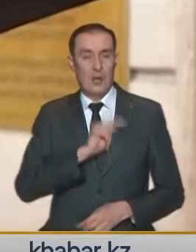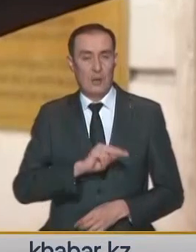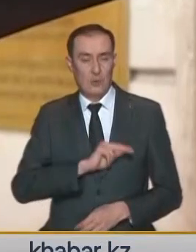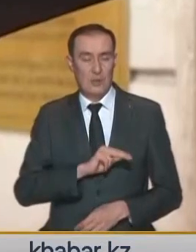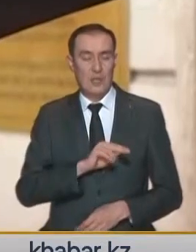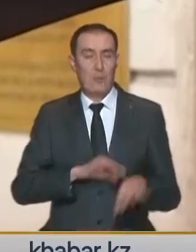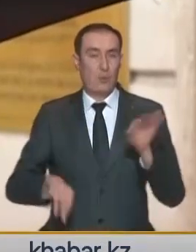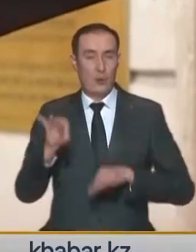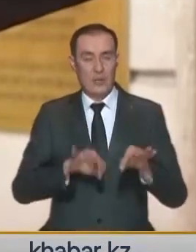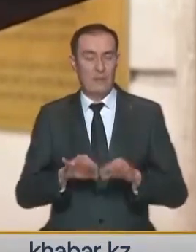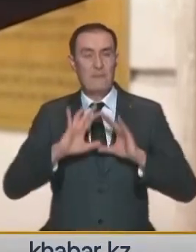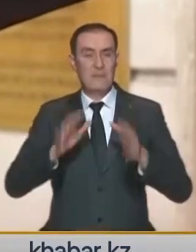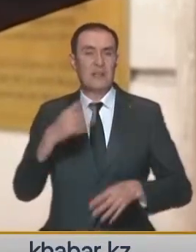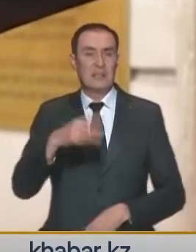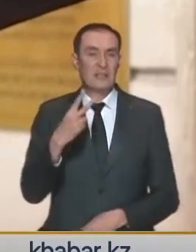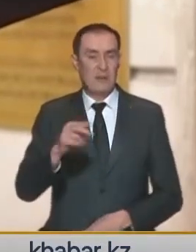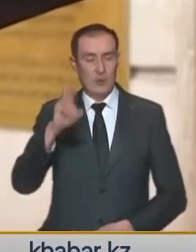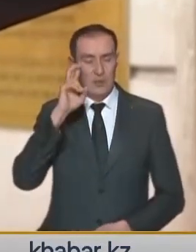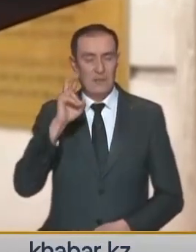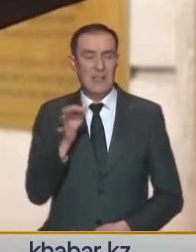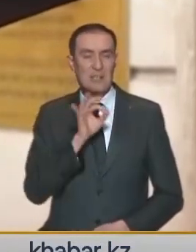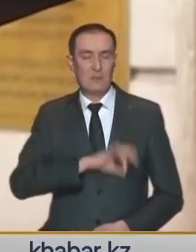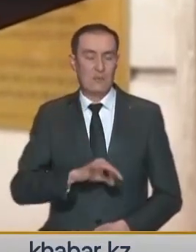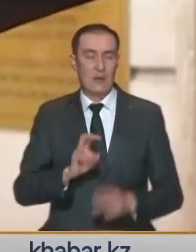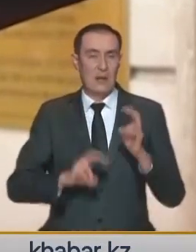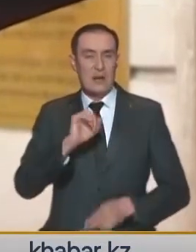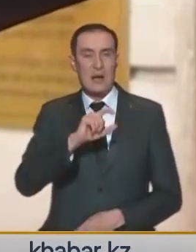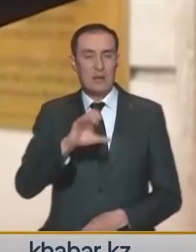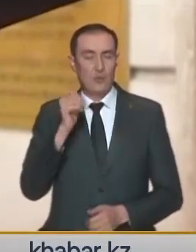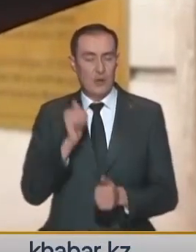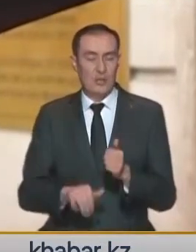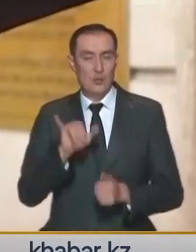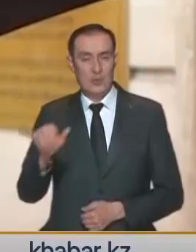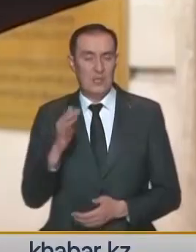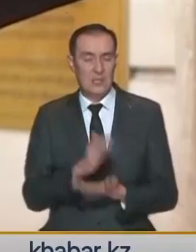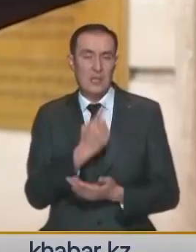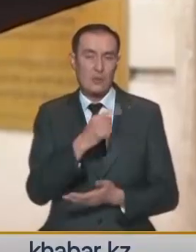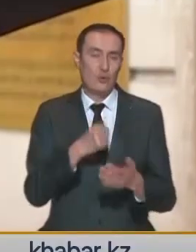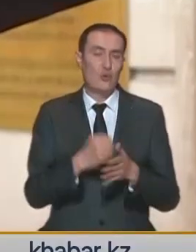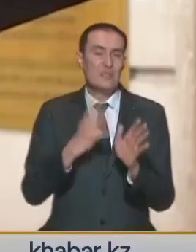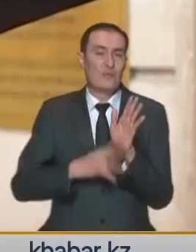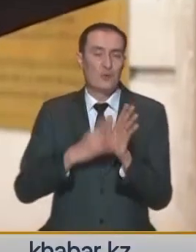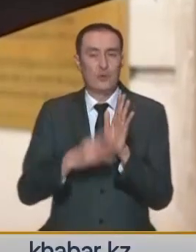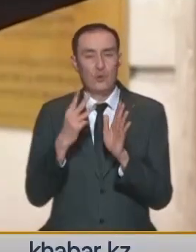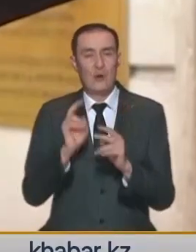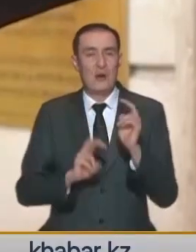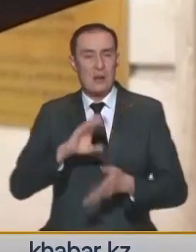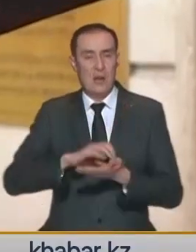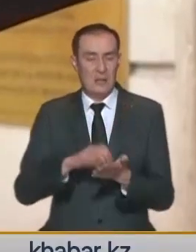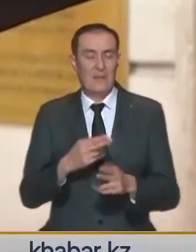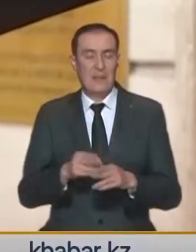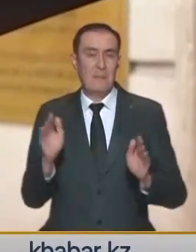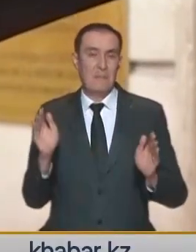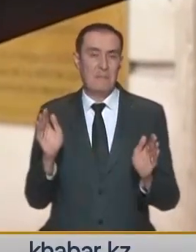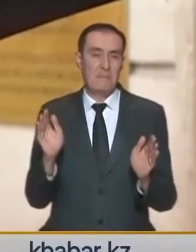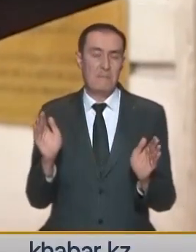над проектом. В мире 32 страны эксплуатируют АЭС, у каждой из них от 1 до 93 реакторов. Это